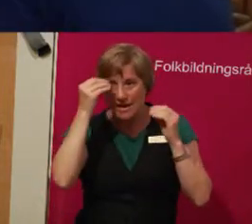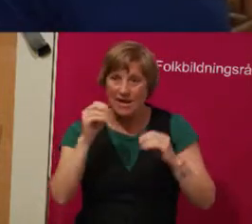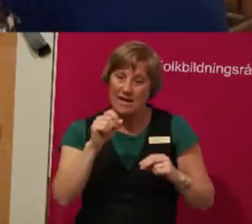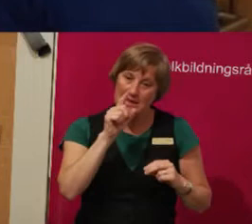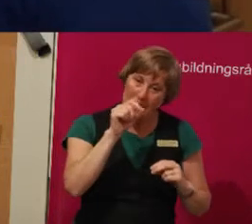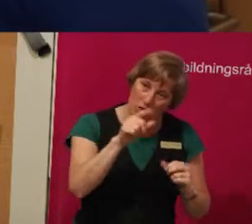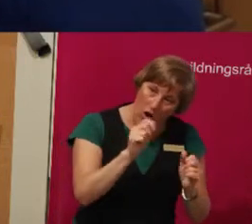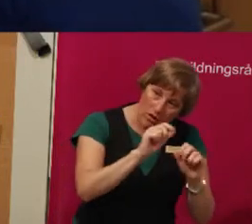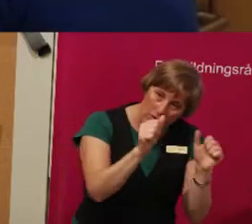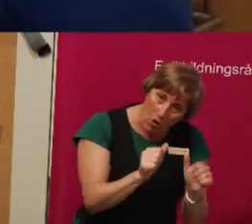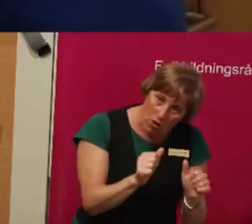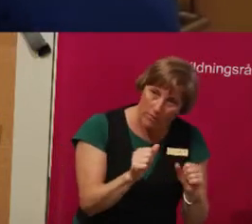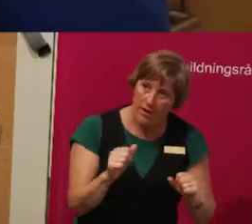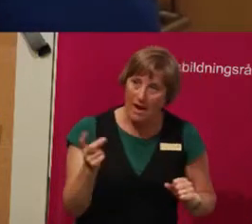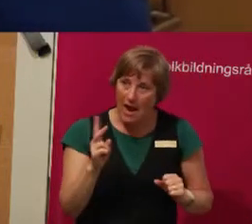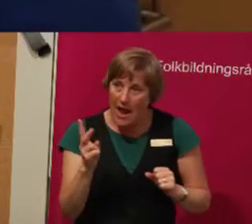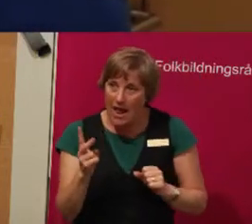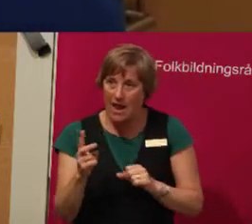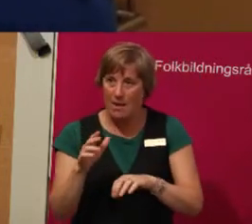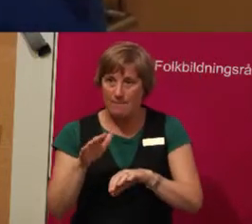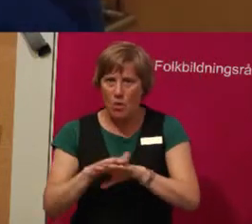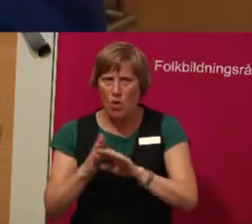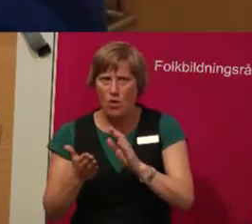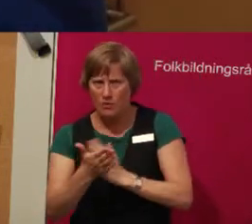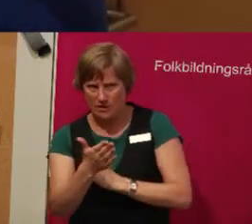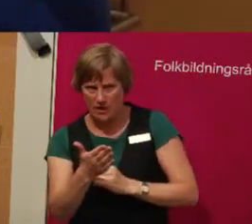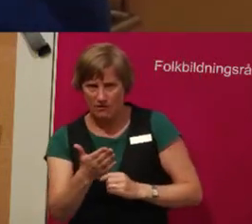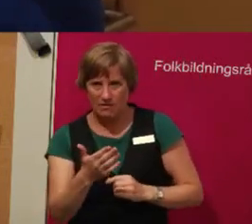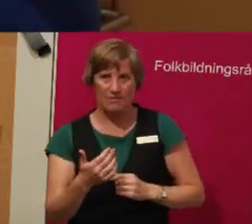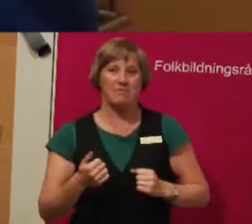Eller så kan ni få den som på utskrift, tror jag. Det är nog inga